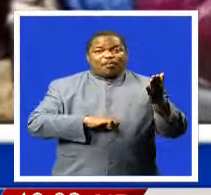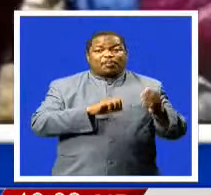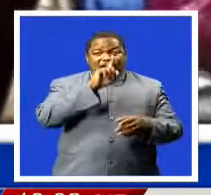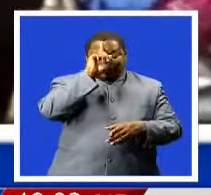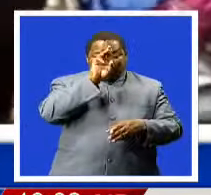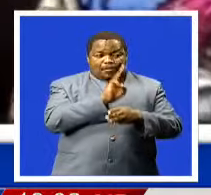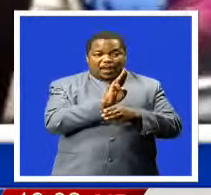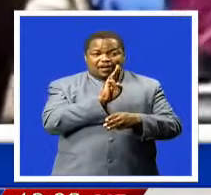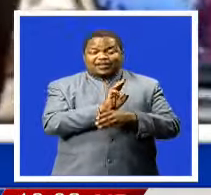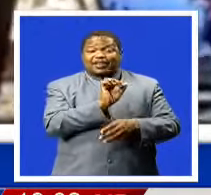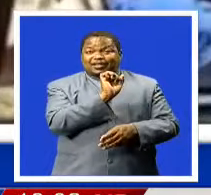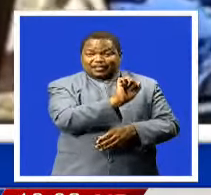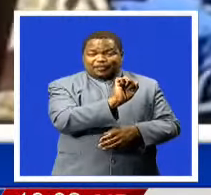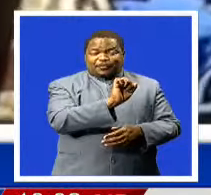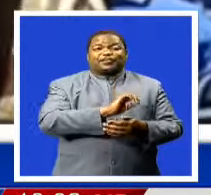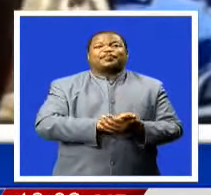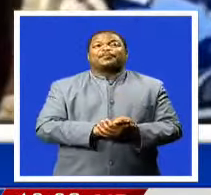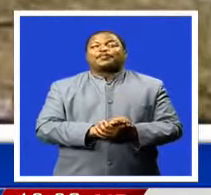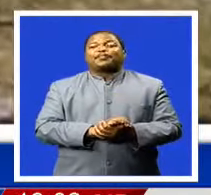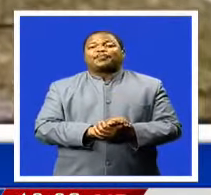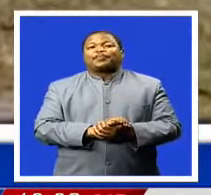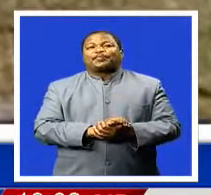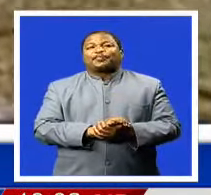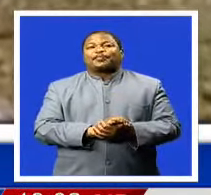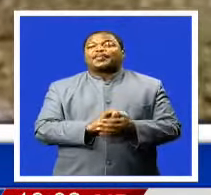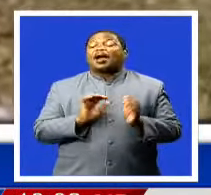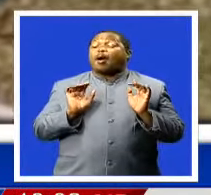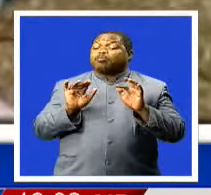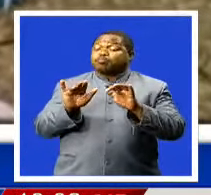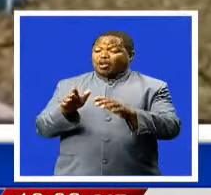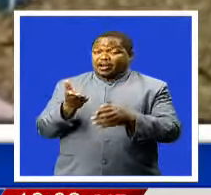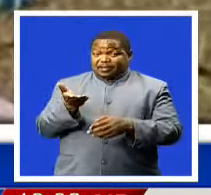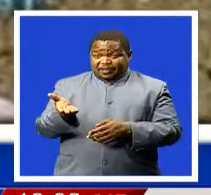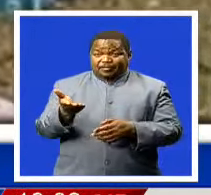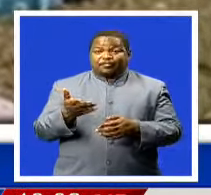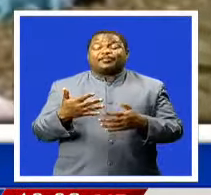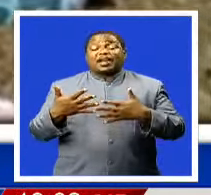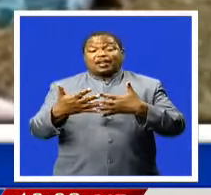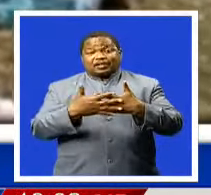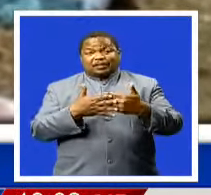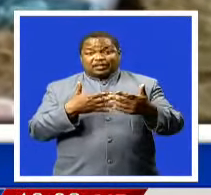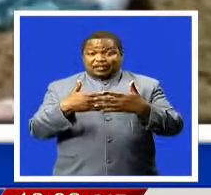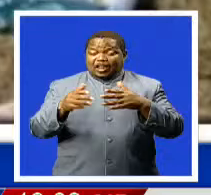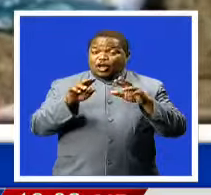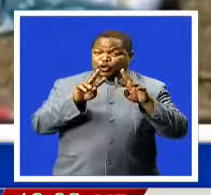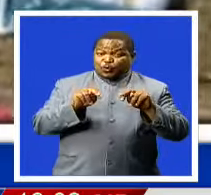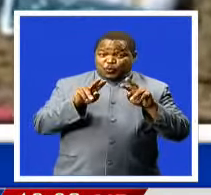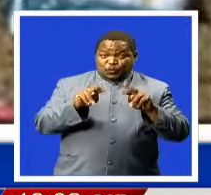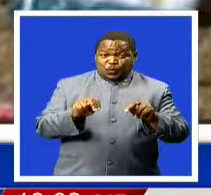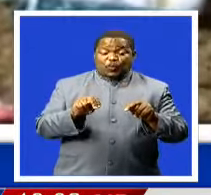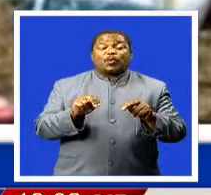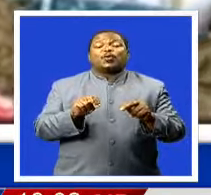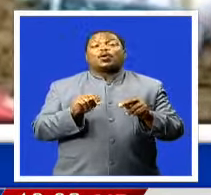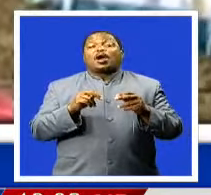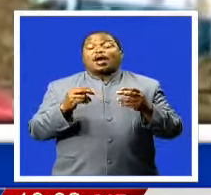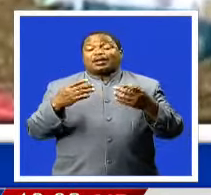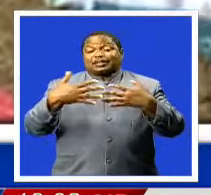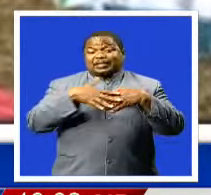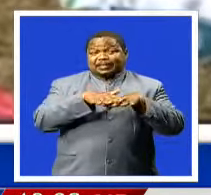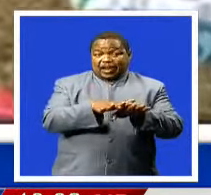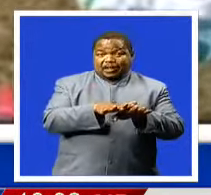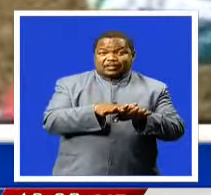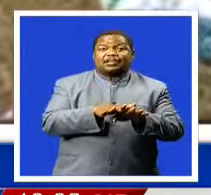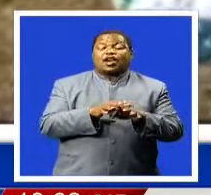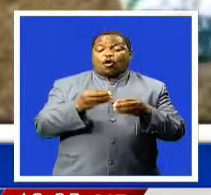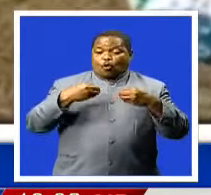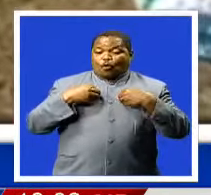neliphephandzaba iTimes of Eswatini. Kulo mcimbi kuphindze kwethulwa ngalokusemthethweni likhasi lenkundla kwakhiwa kwenzawo